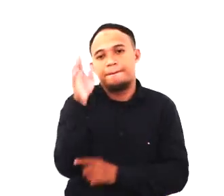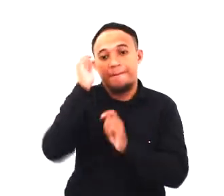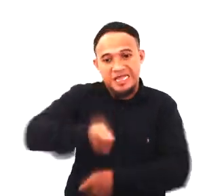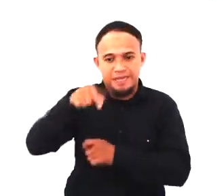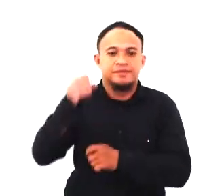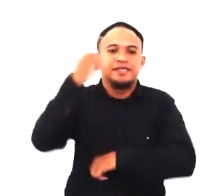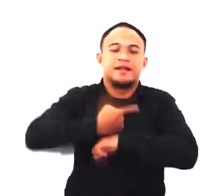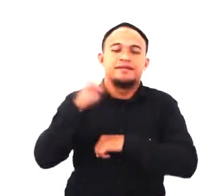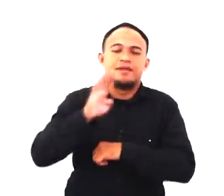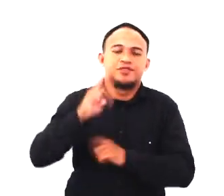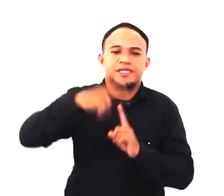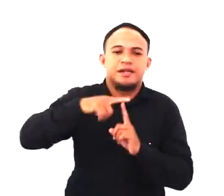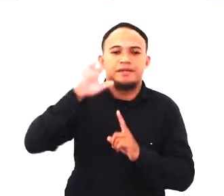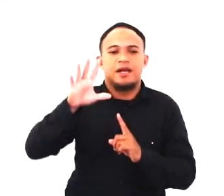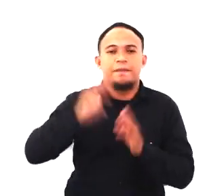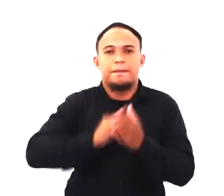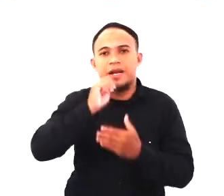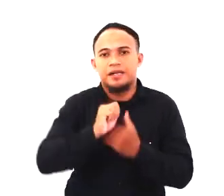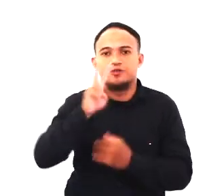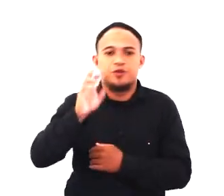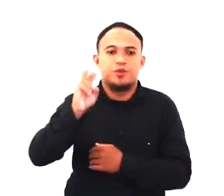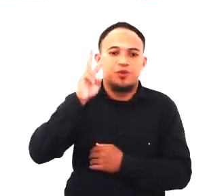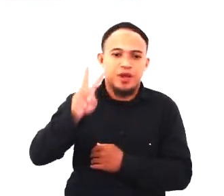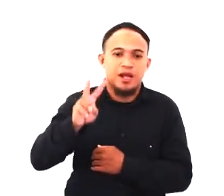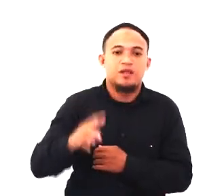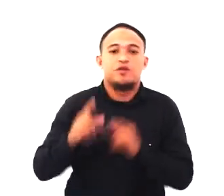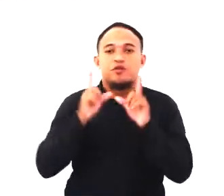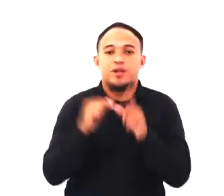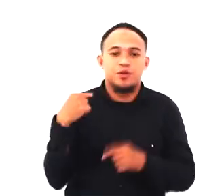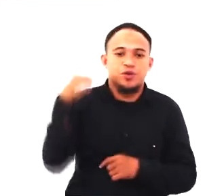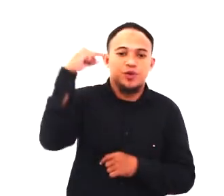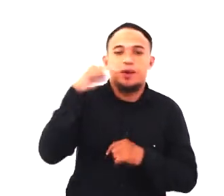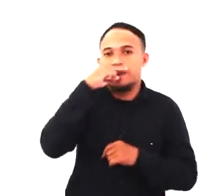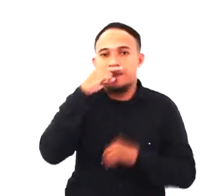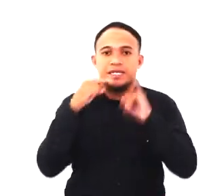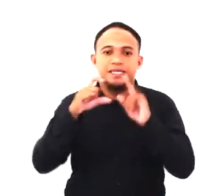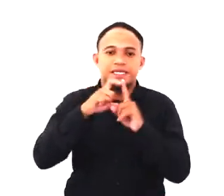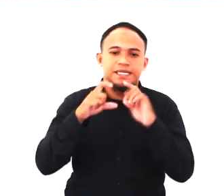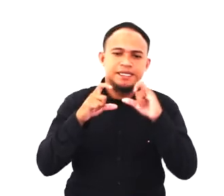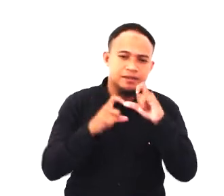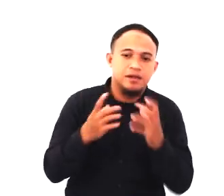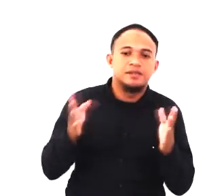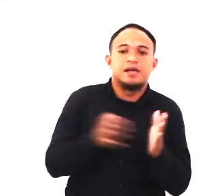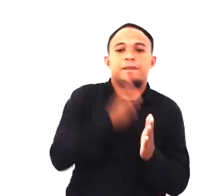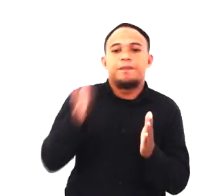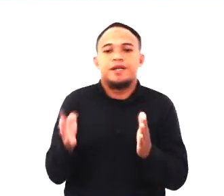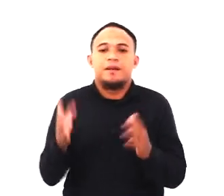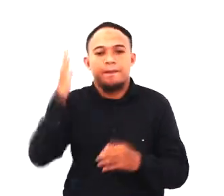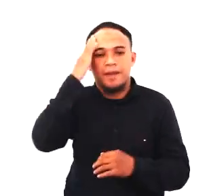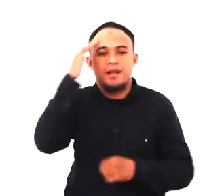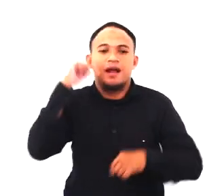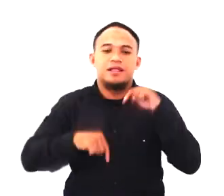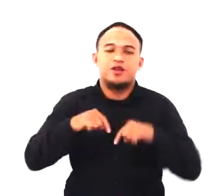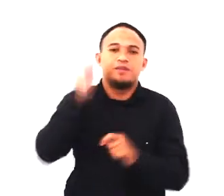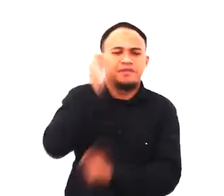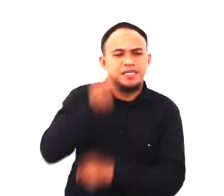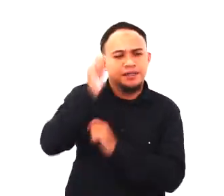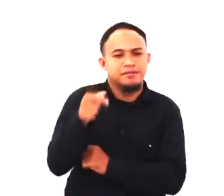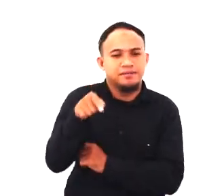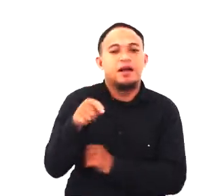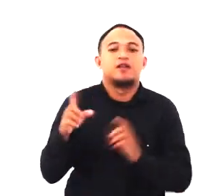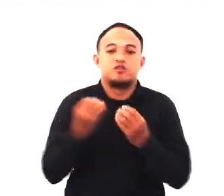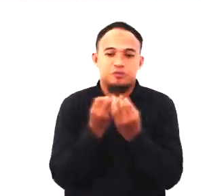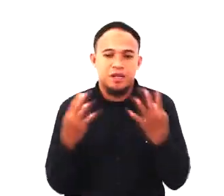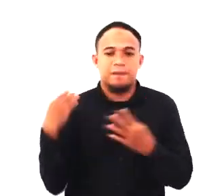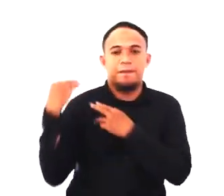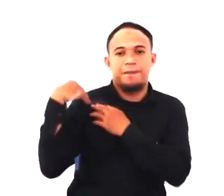5 Maret 2022. Wagub Idris yang didampingi oleh Kepala Dinas Pertanian dan sejumlah pimpinan organisasi